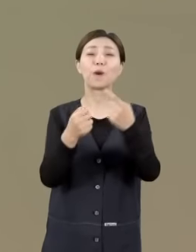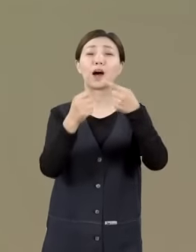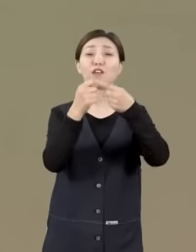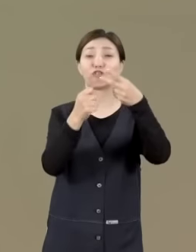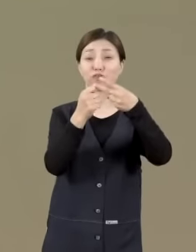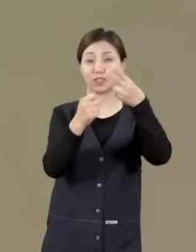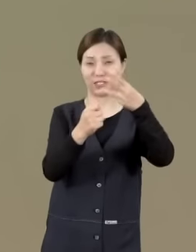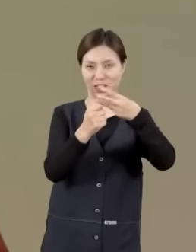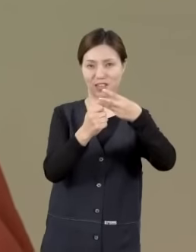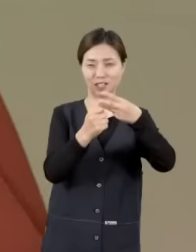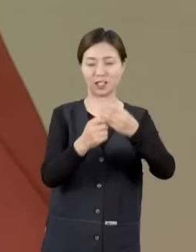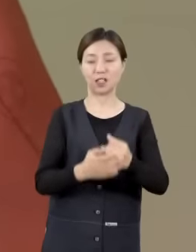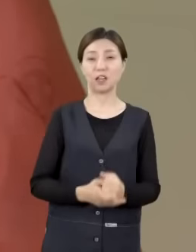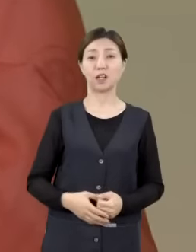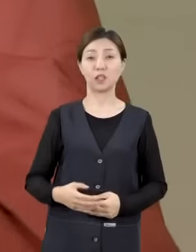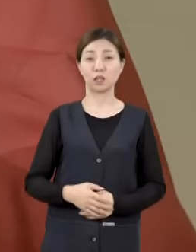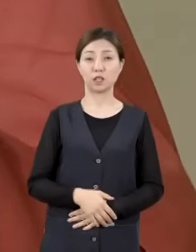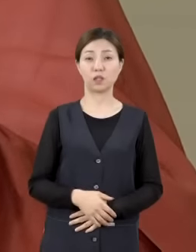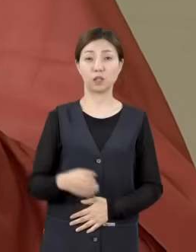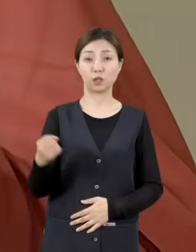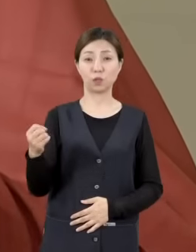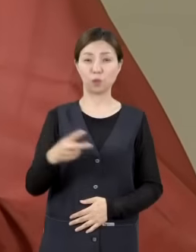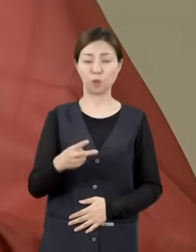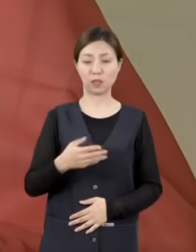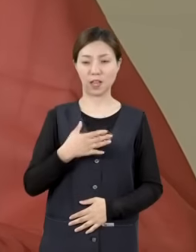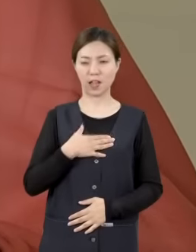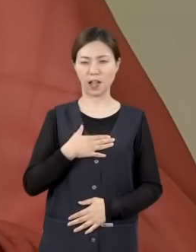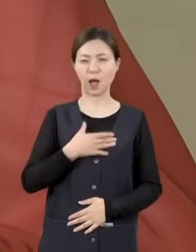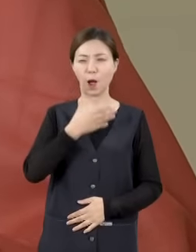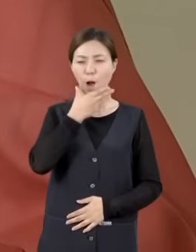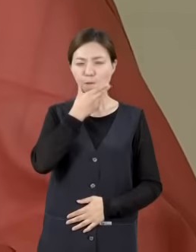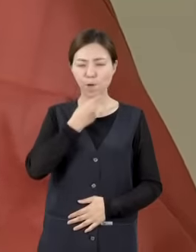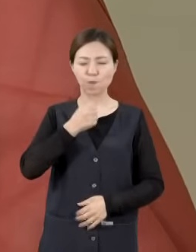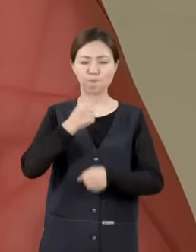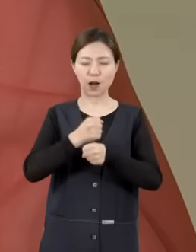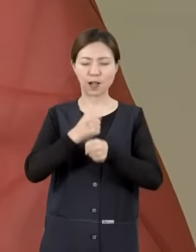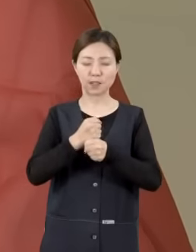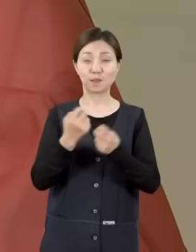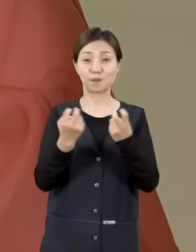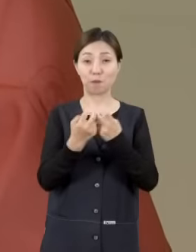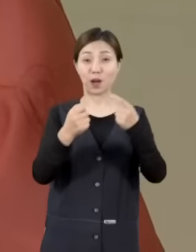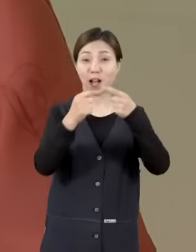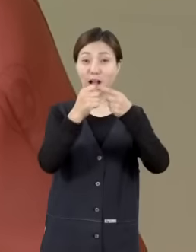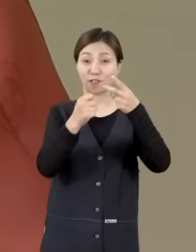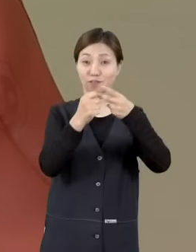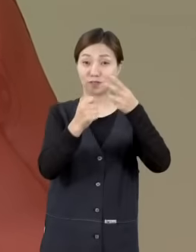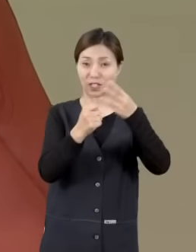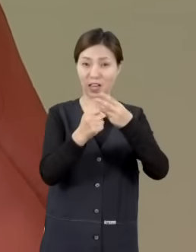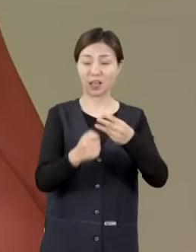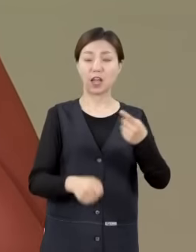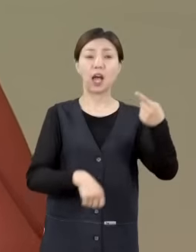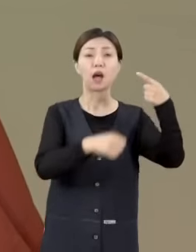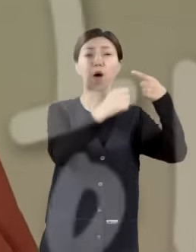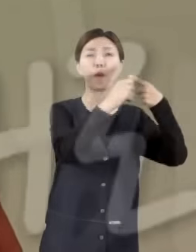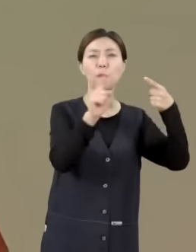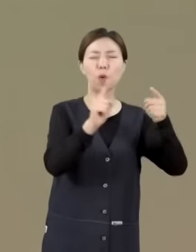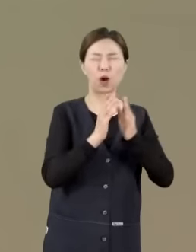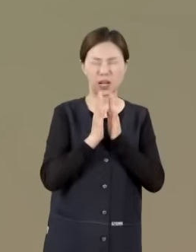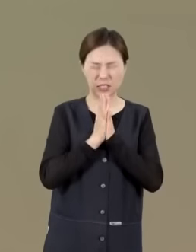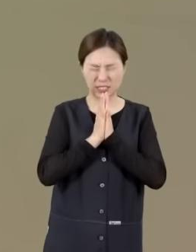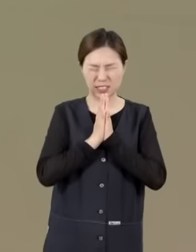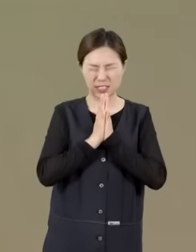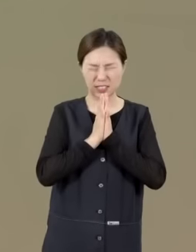세 가지 내가 큰 공덕을 성취하는 방법 세 가지 첫째